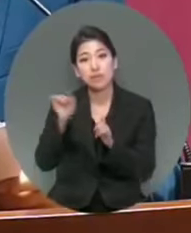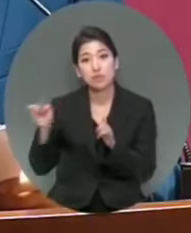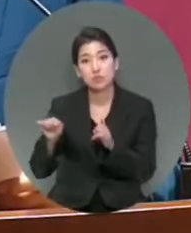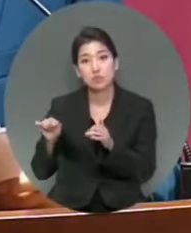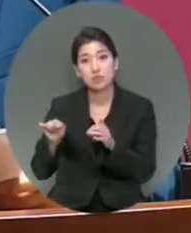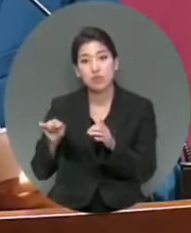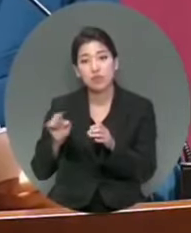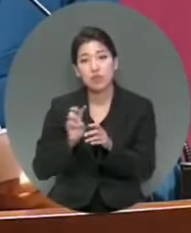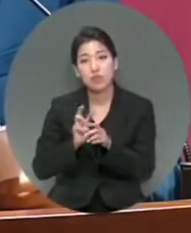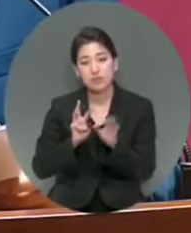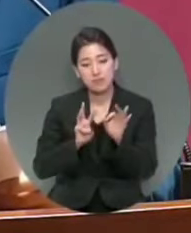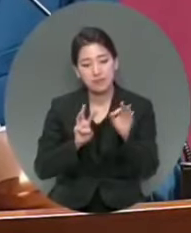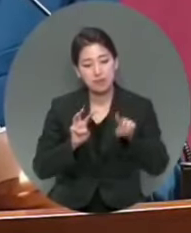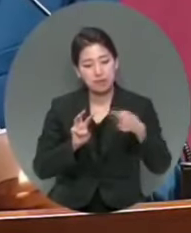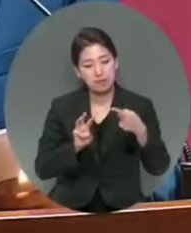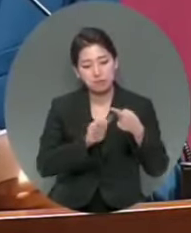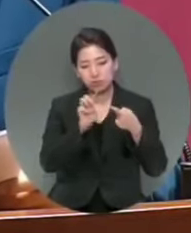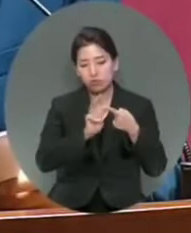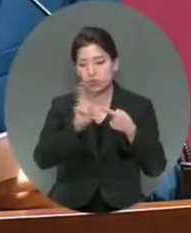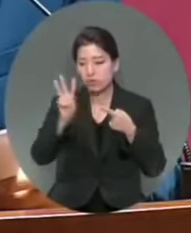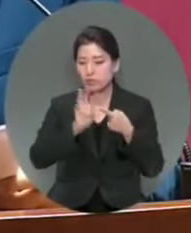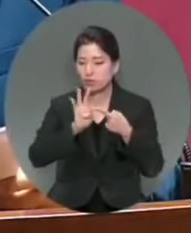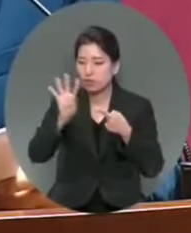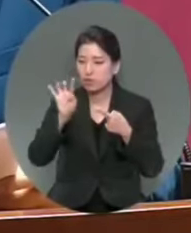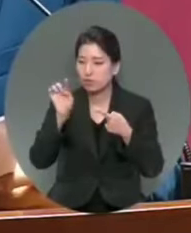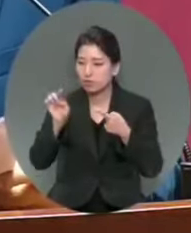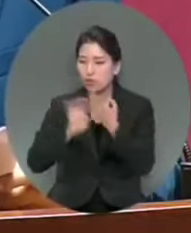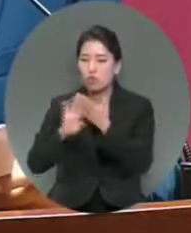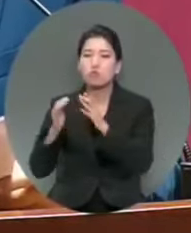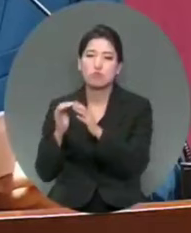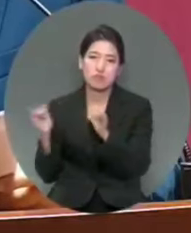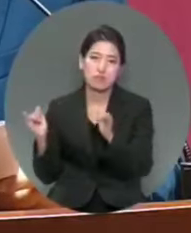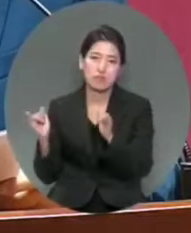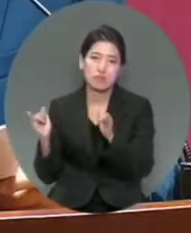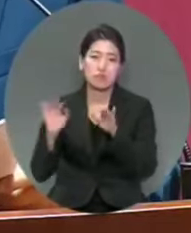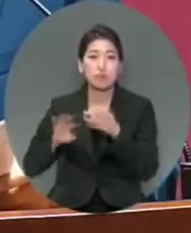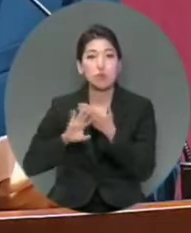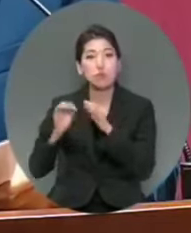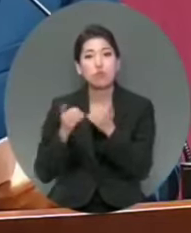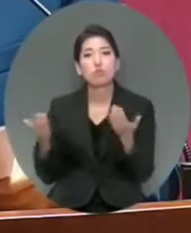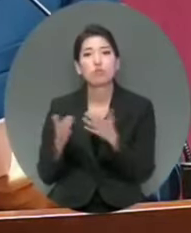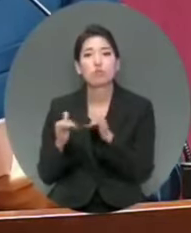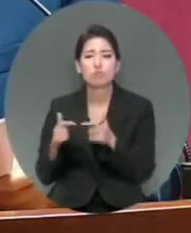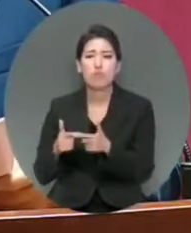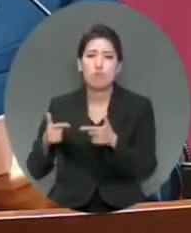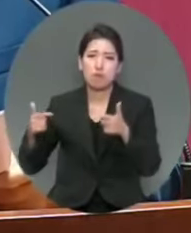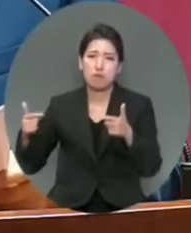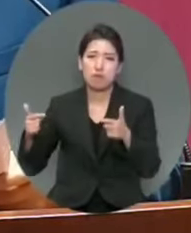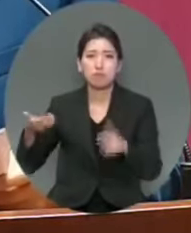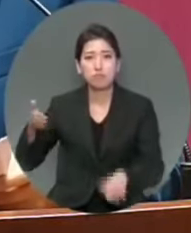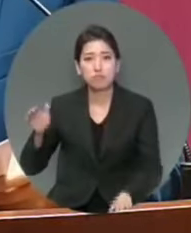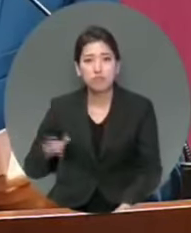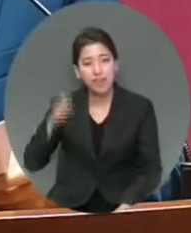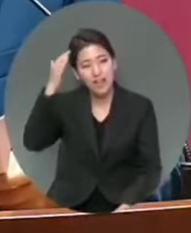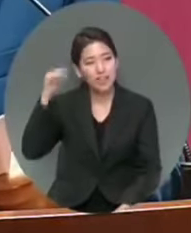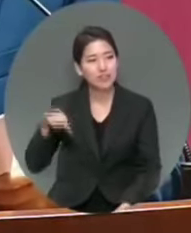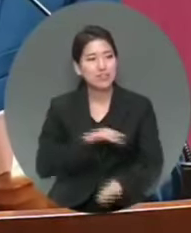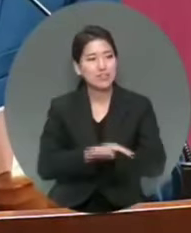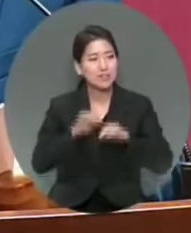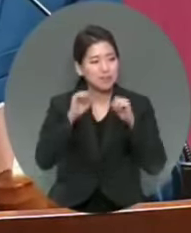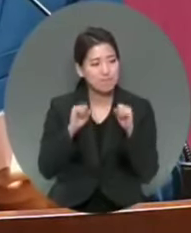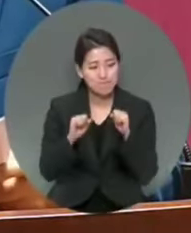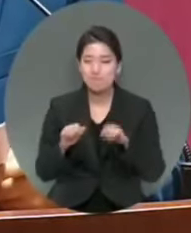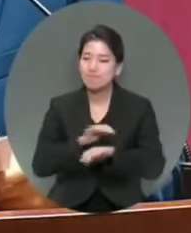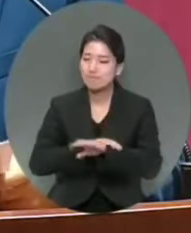명은 외국인이라는 말이 있기도 합니다. 이렇게 점점 증가하고 있는 외국인 노동자들이 우리나라에서 체류하는 동안 정당하게 일을 할 수 있도록